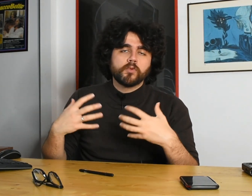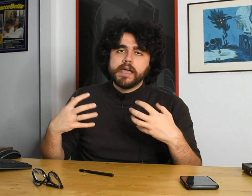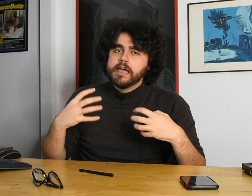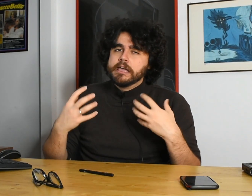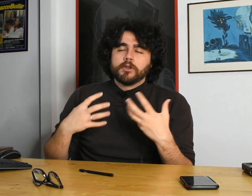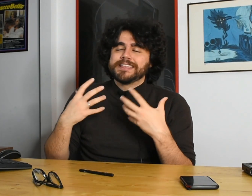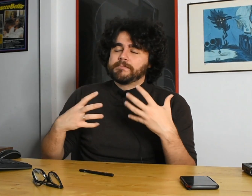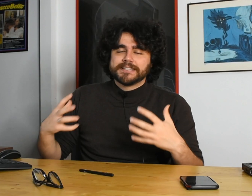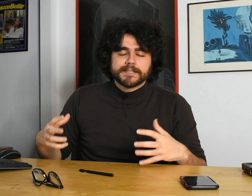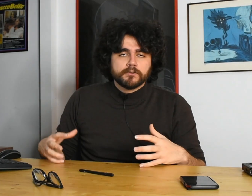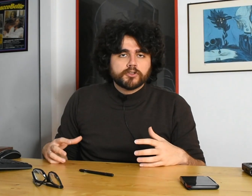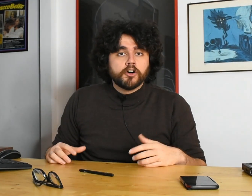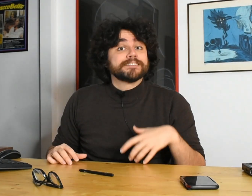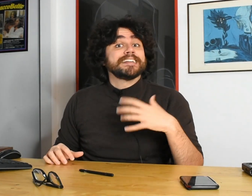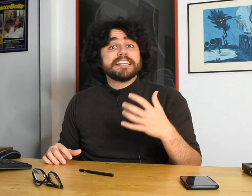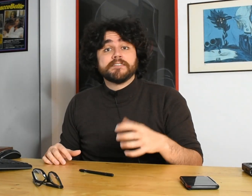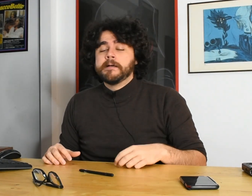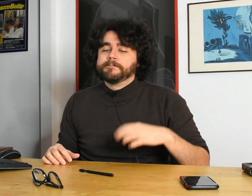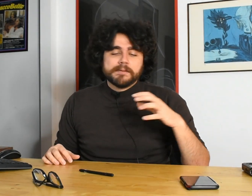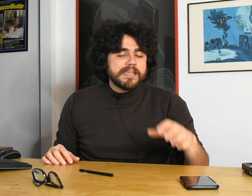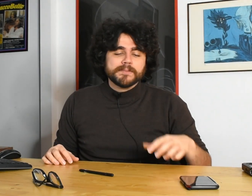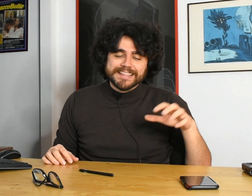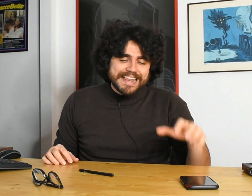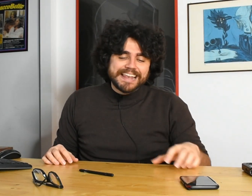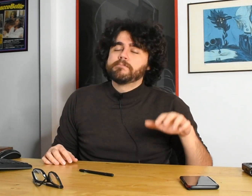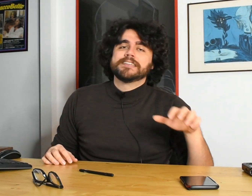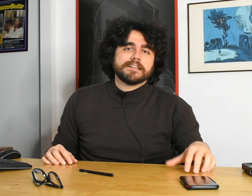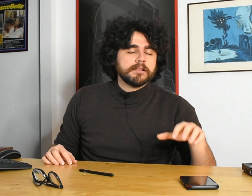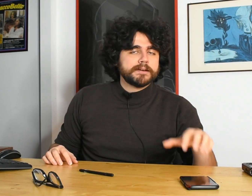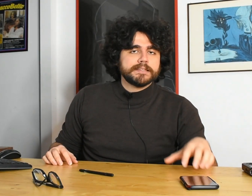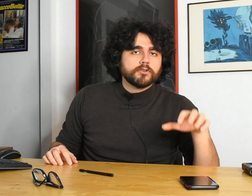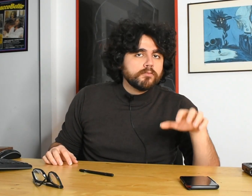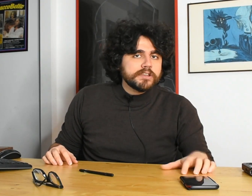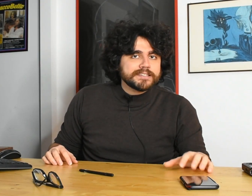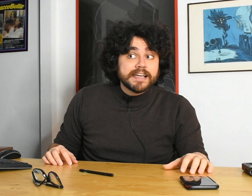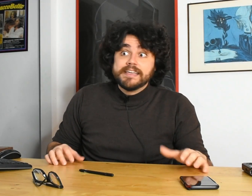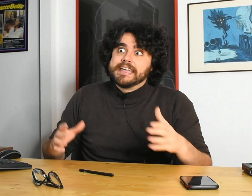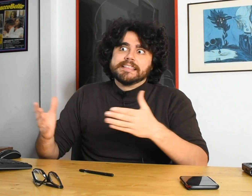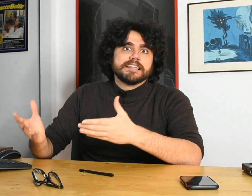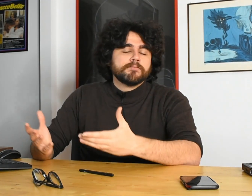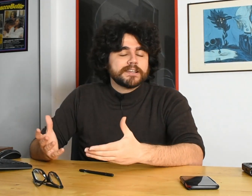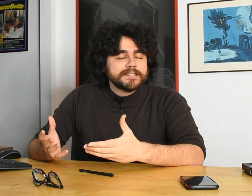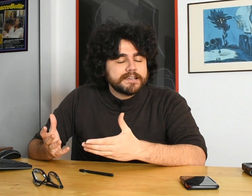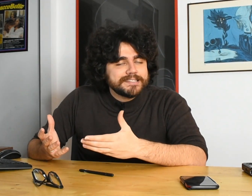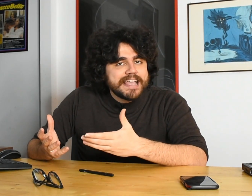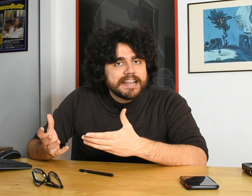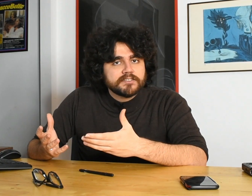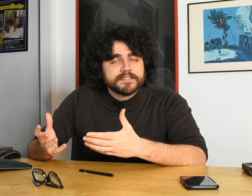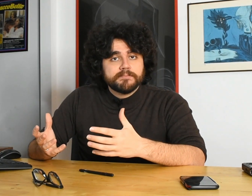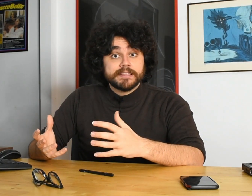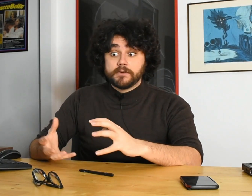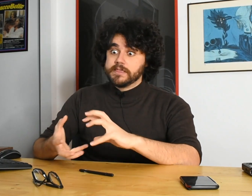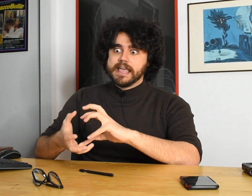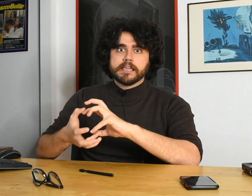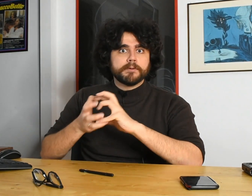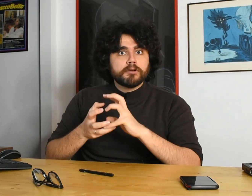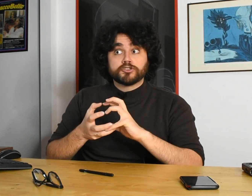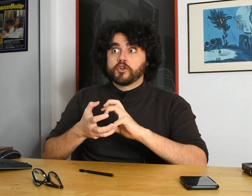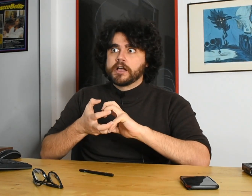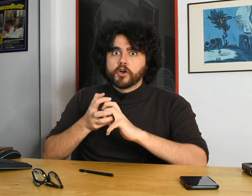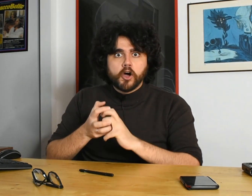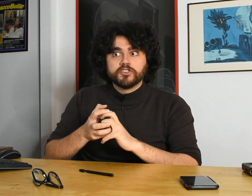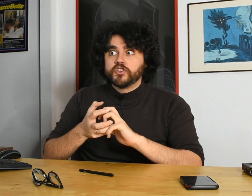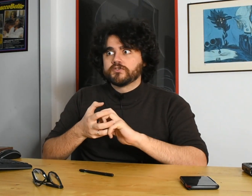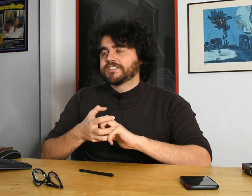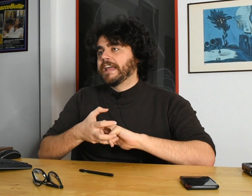nasce comunque in una maniera abbastanza contorta, arriva da membri dell'ala moderata del Partito Comunista e dalla Democrazia Cristiana sostanzialmente, quindi anche per